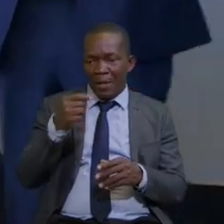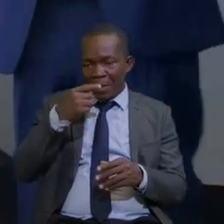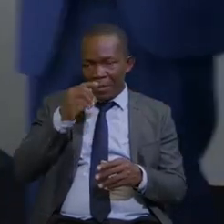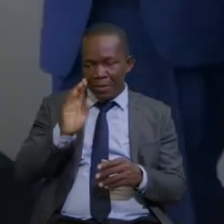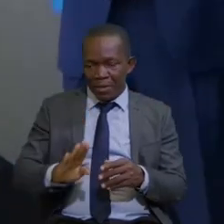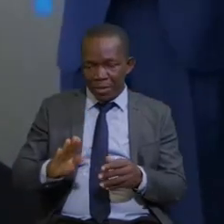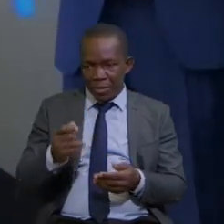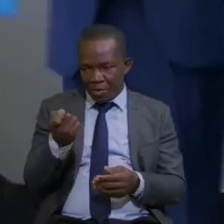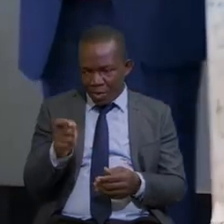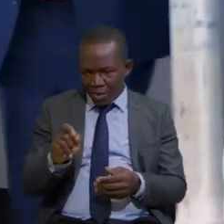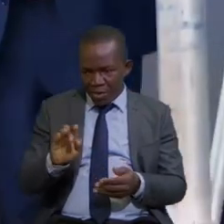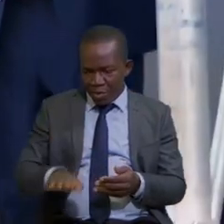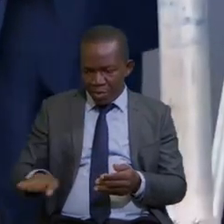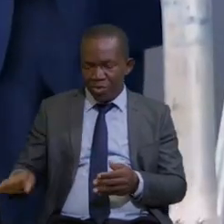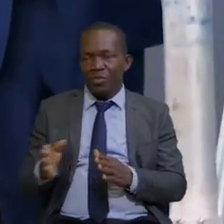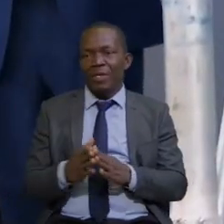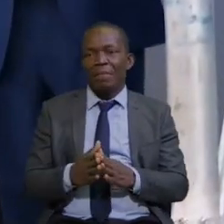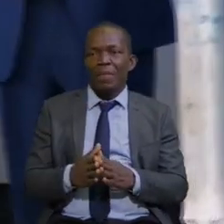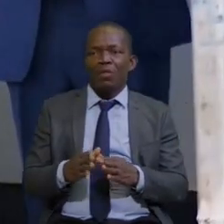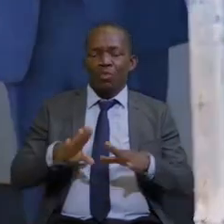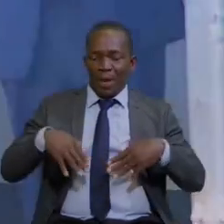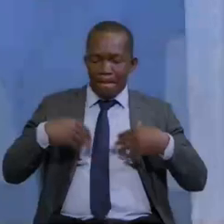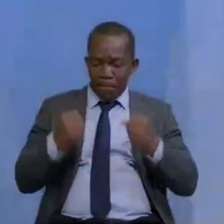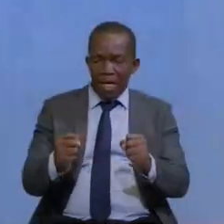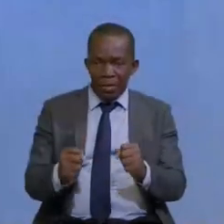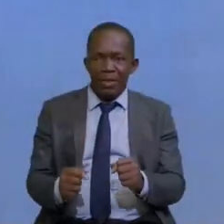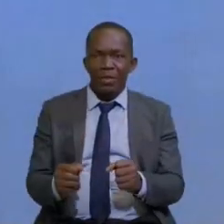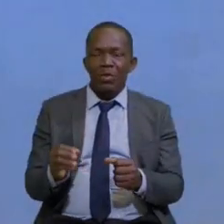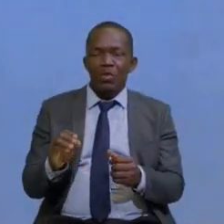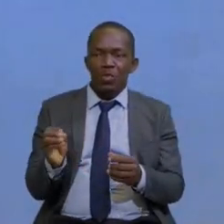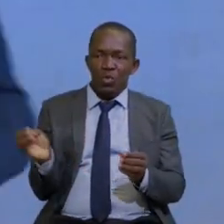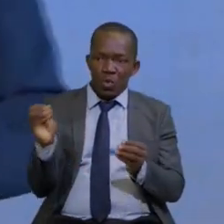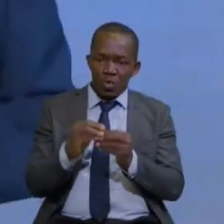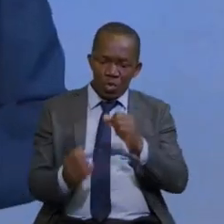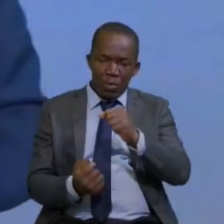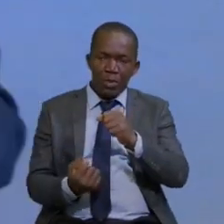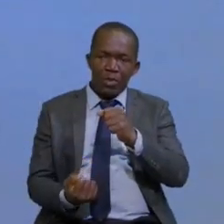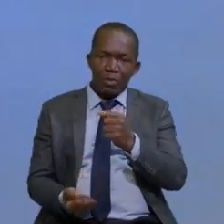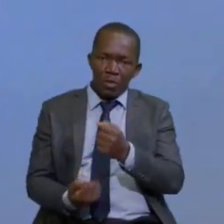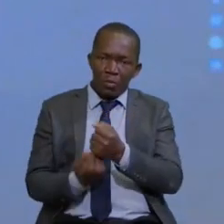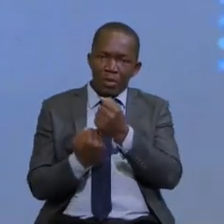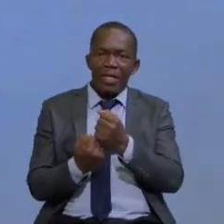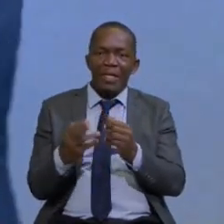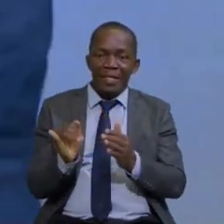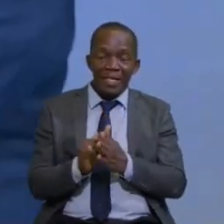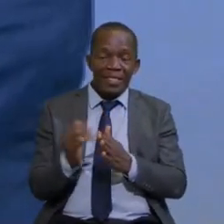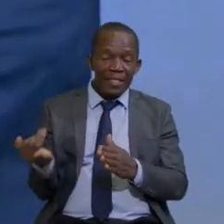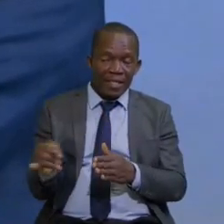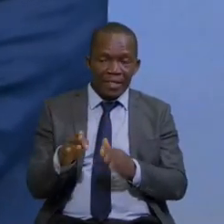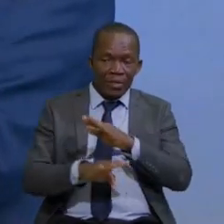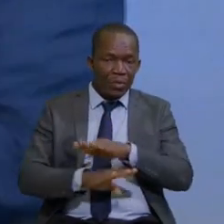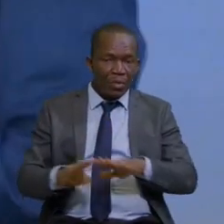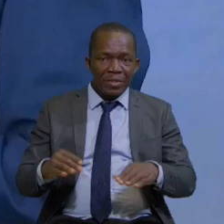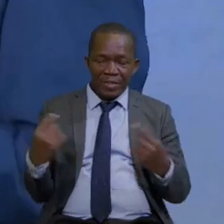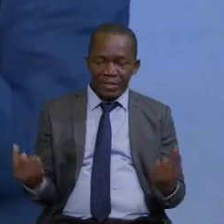de puissance, rendus capables, ayant plus de capacité pour ne pas pécher, et ceux d'entre nous